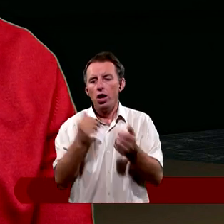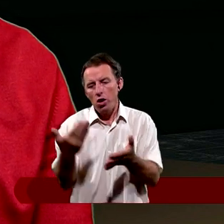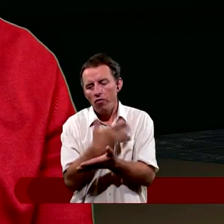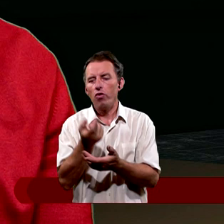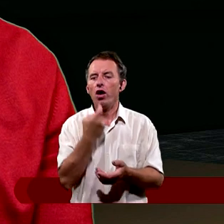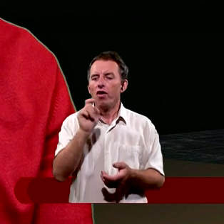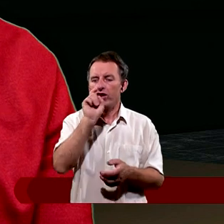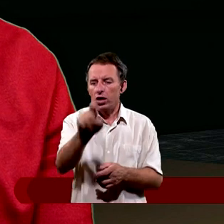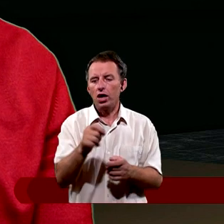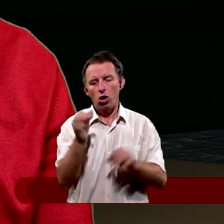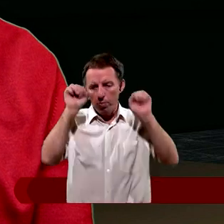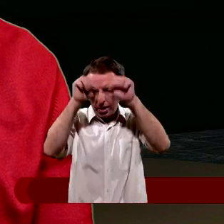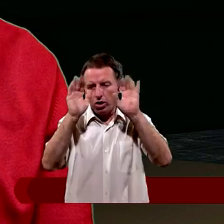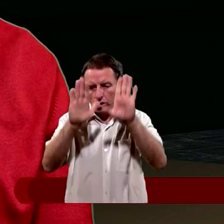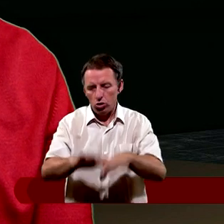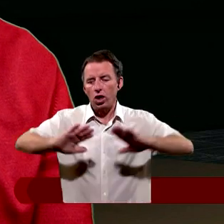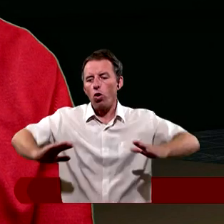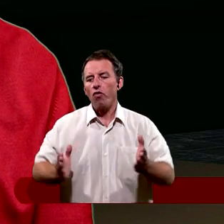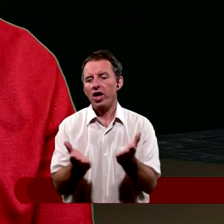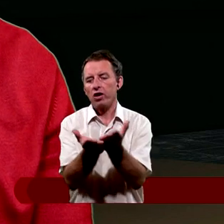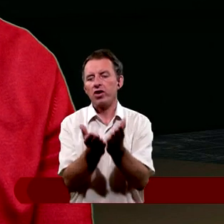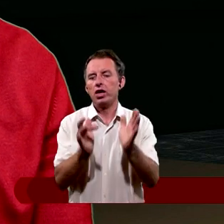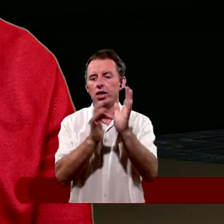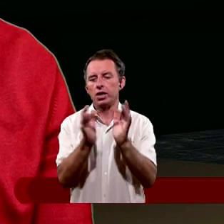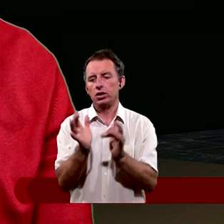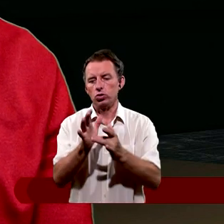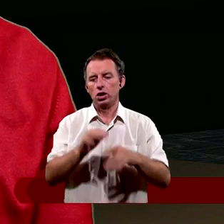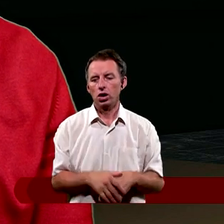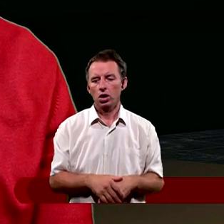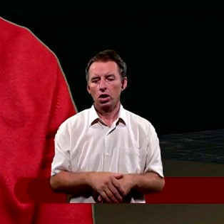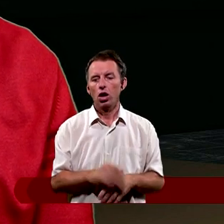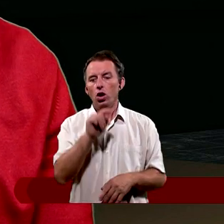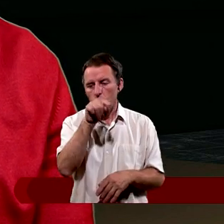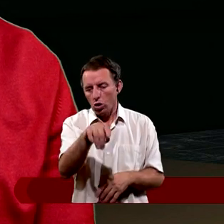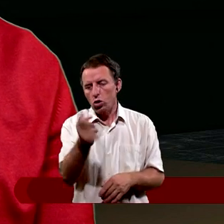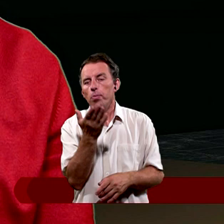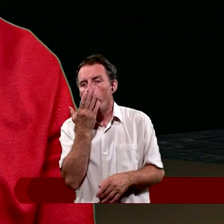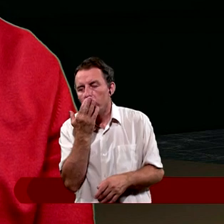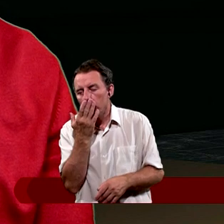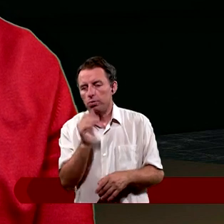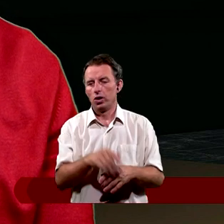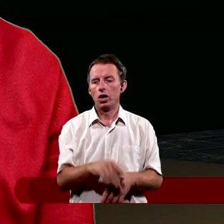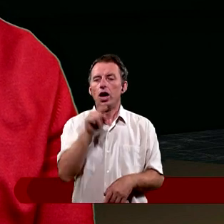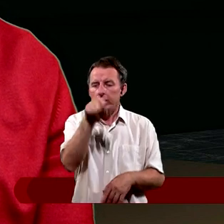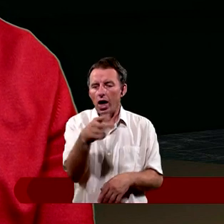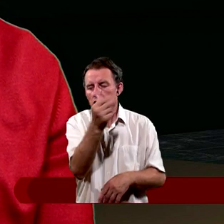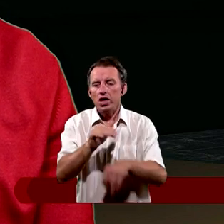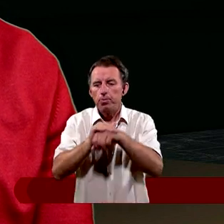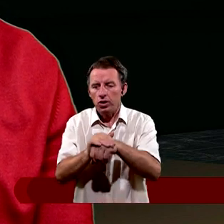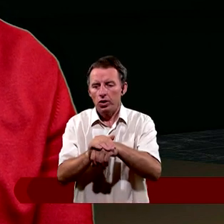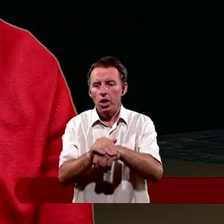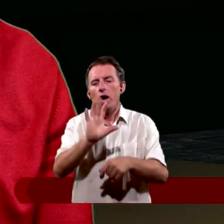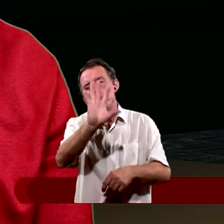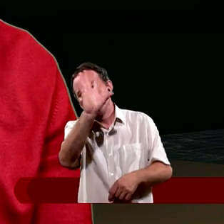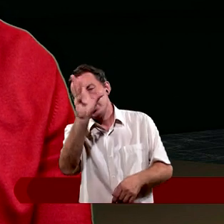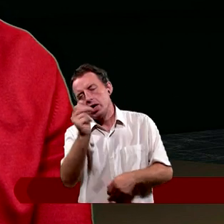naszą Wielkanoc jako baranek został ofiarowany Chrystus. Właśnie to, co tutaj mówiliśmy, ta nieprzyjaźń. Grzech